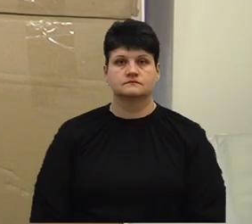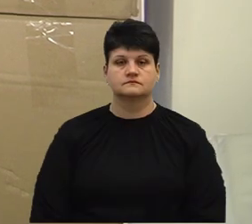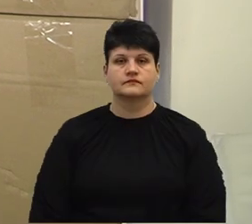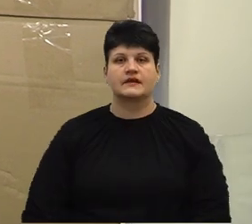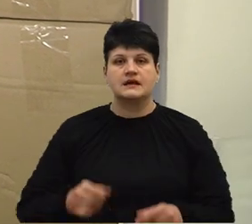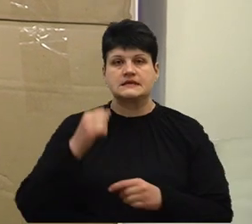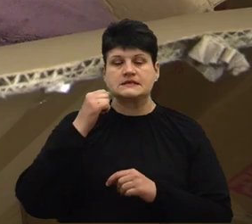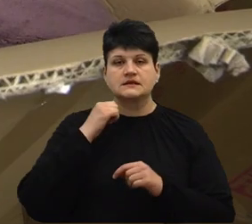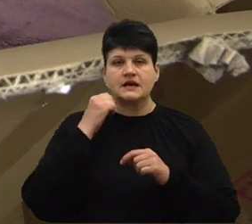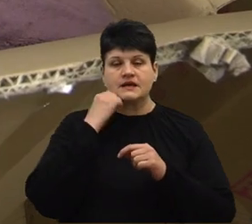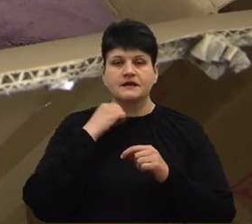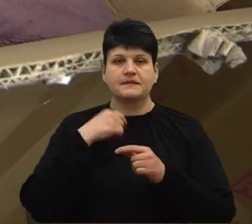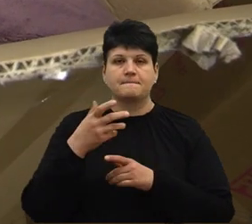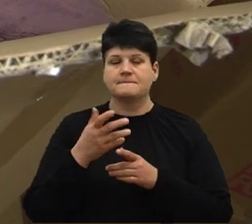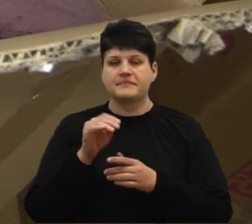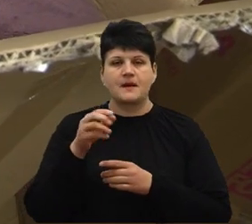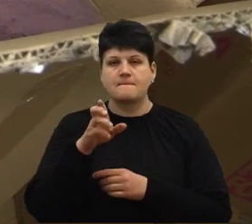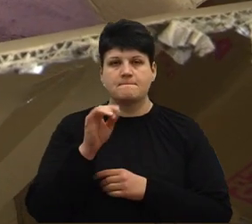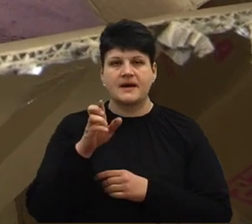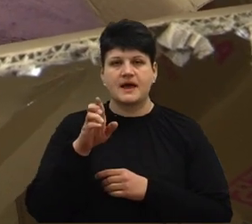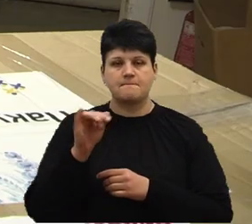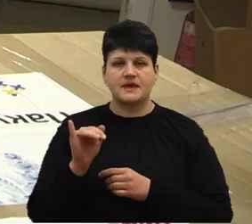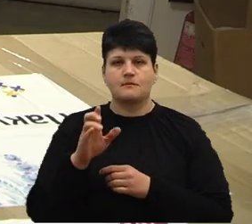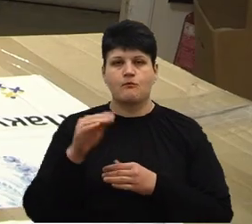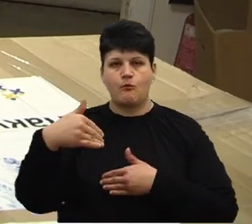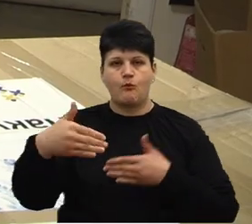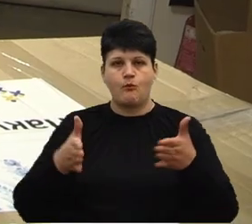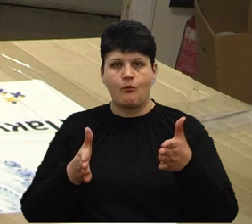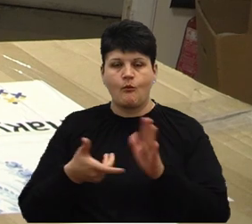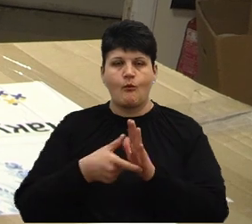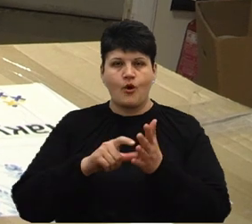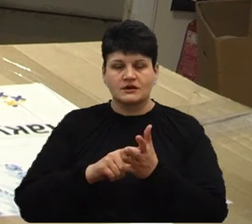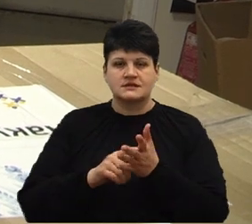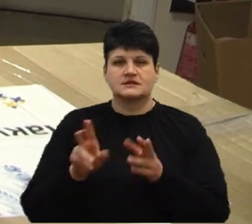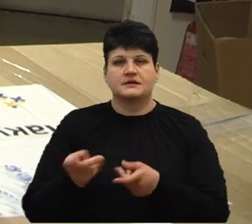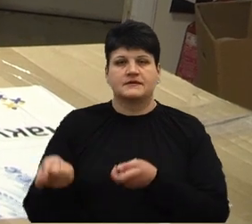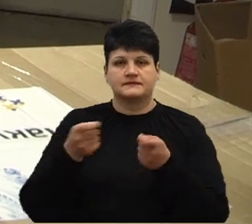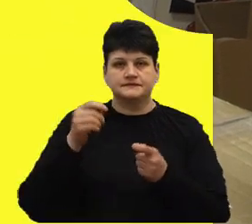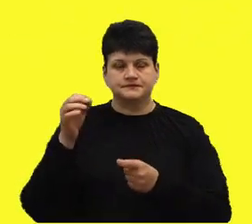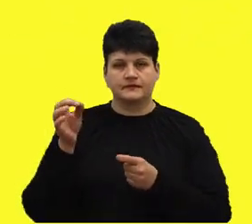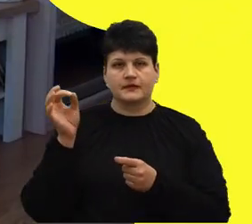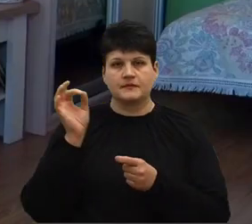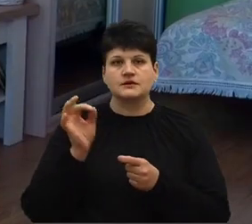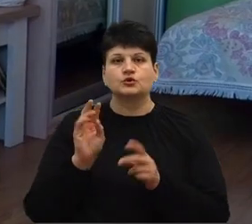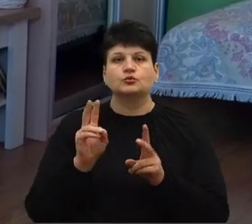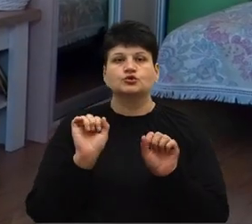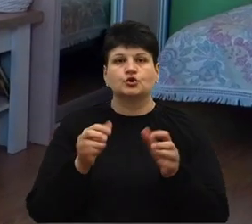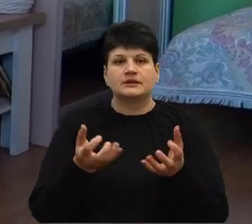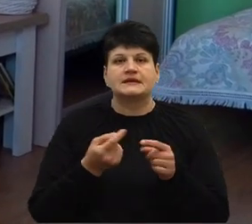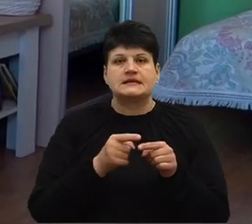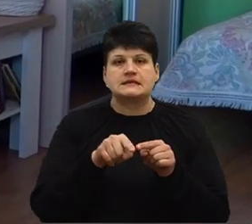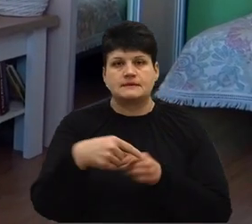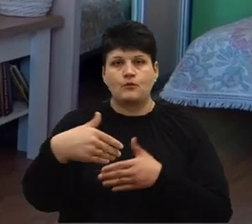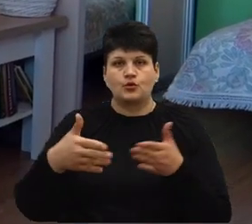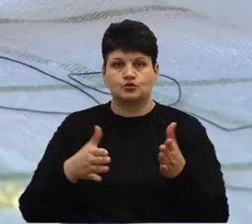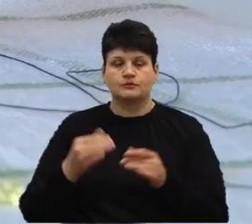108 бейбі-боксів для немовлят привезли від благодійників з Німеччини хто межу отримати ці пакунки щоб